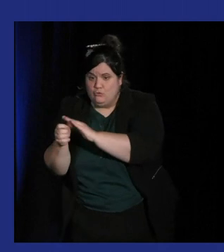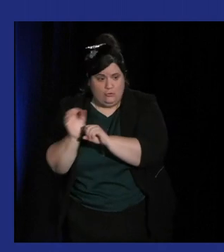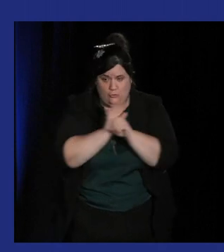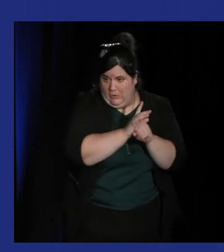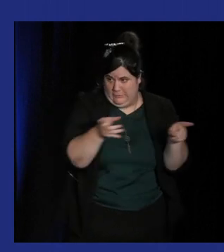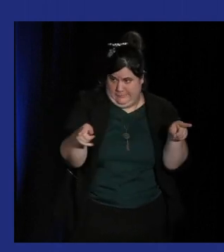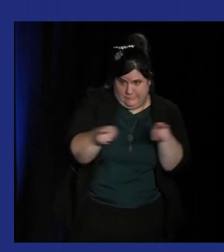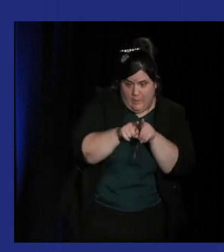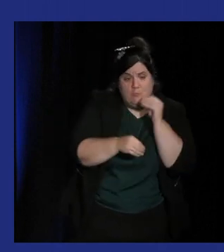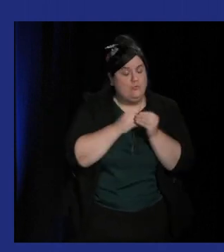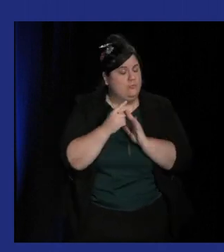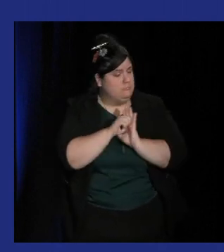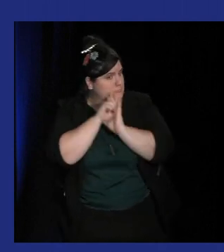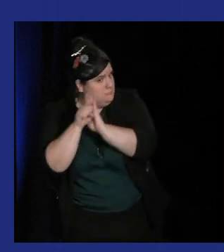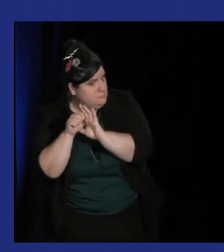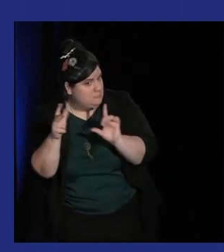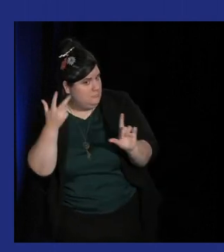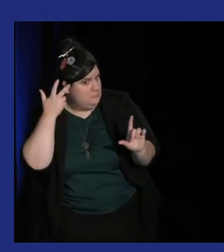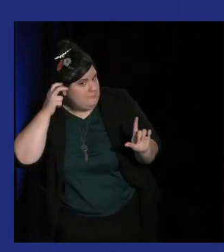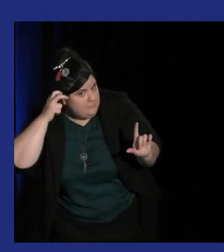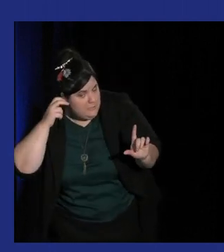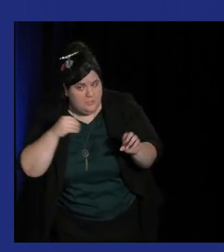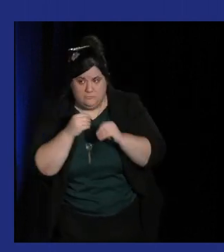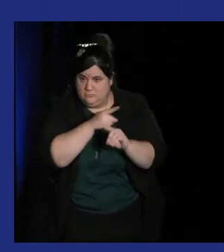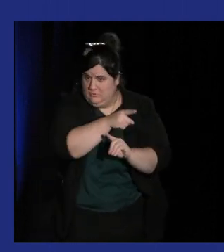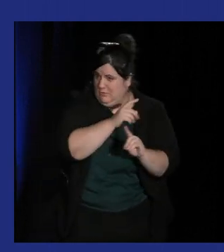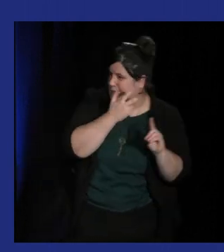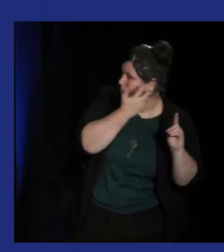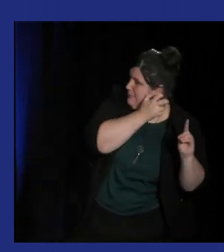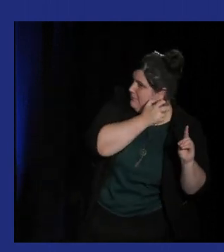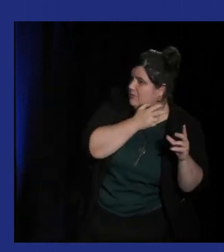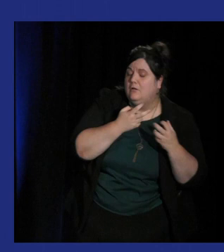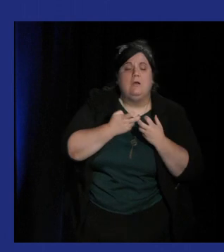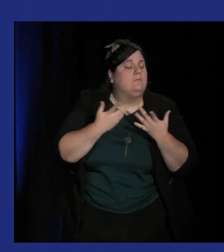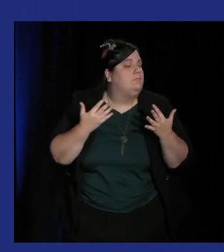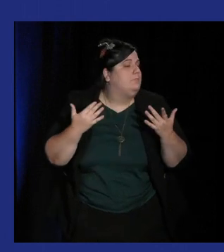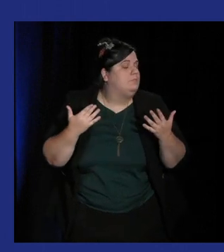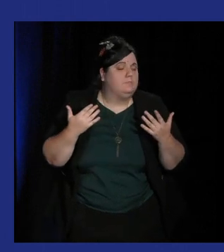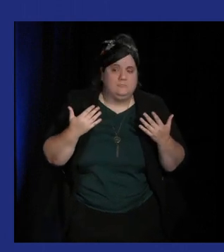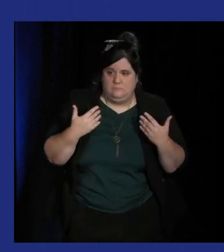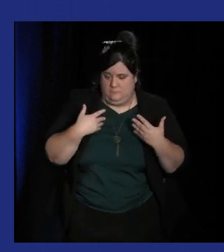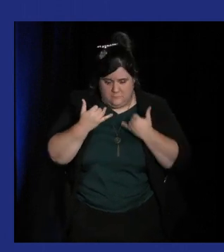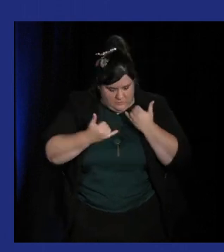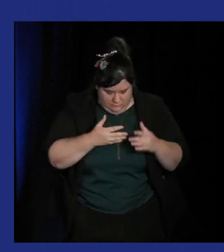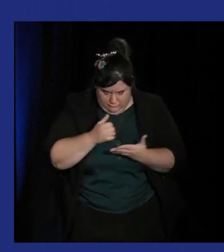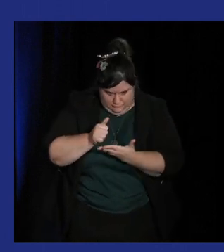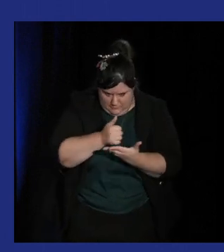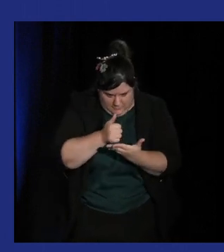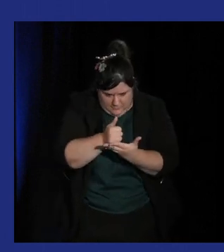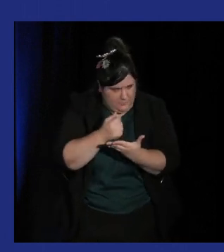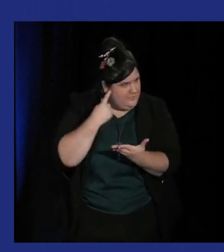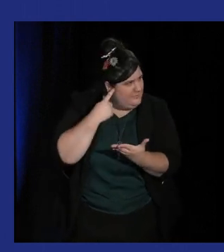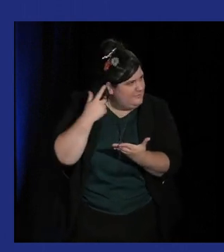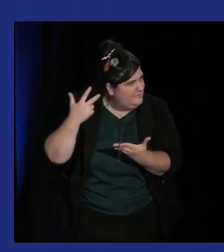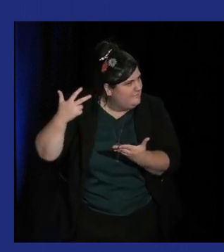un moteur qu'on appelle d'un moteur de spatialisation audio en fait vos sons vos sons vous entendez bien que si vous êtes dans un jeu vous allez